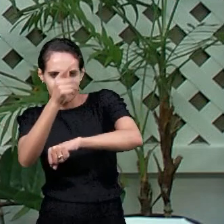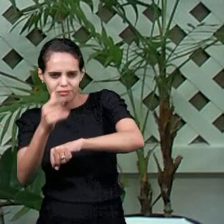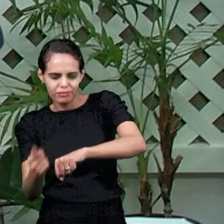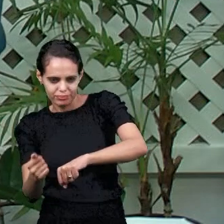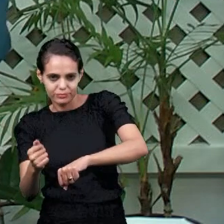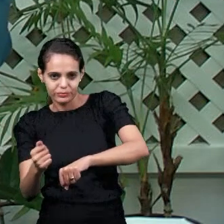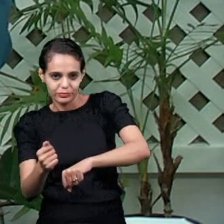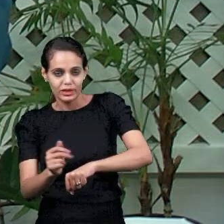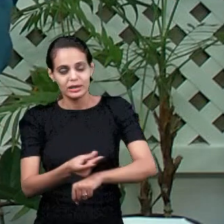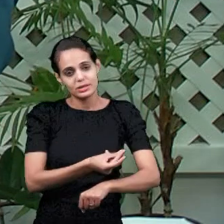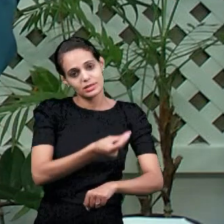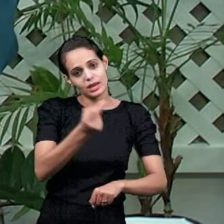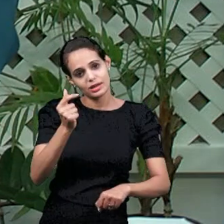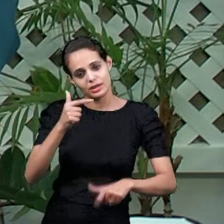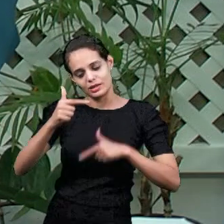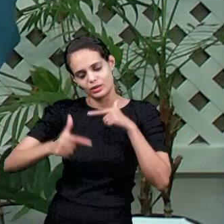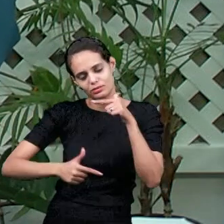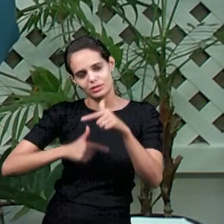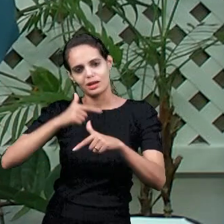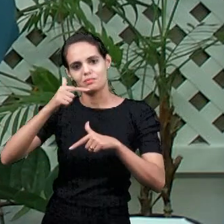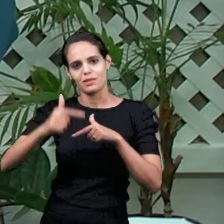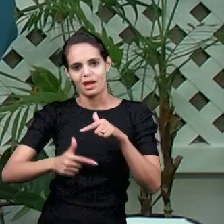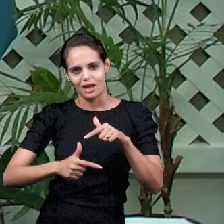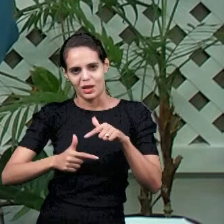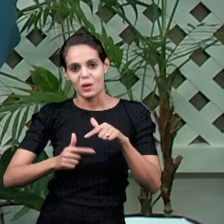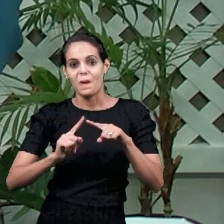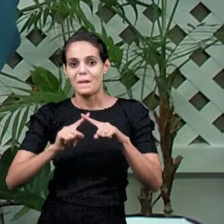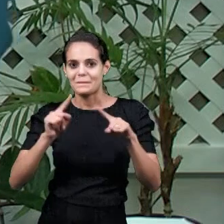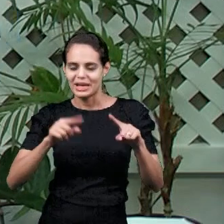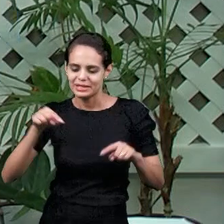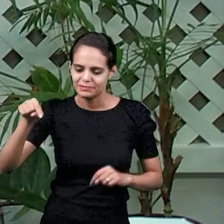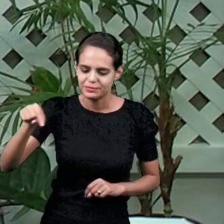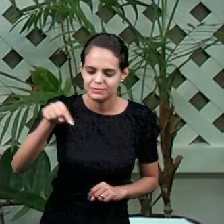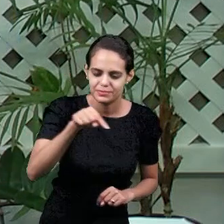évangéliser, après un travail si intense, si fatigant,